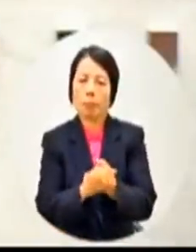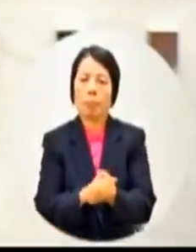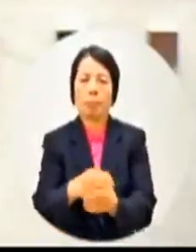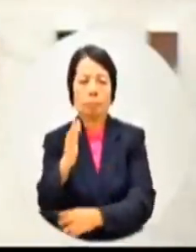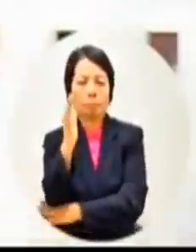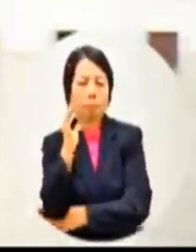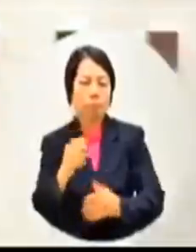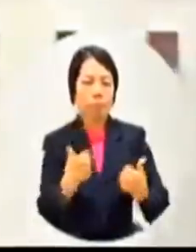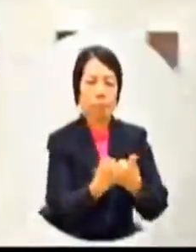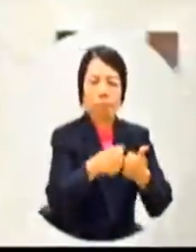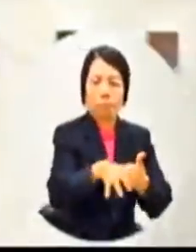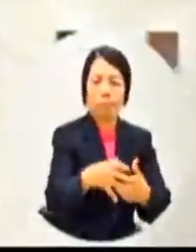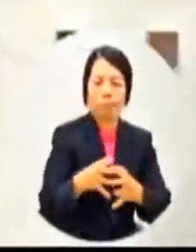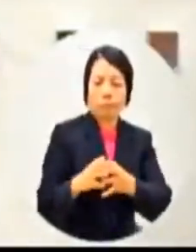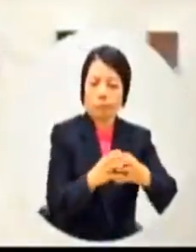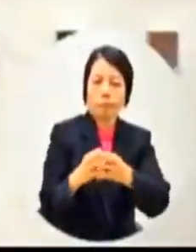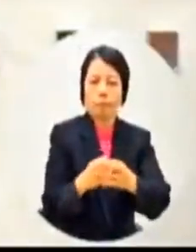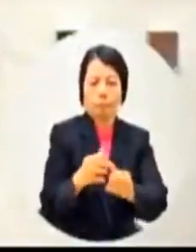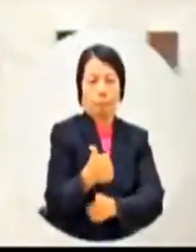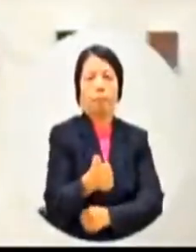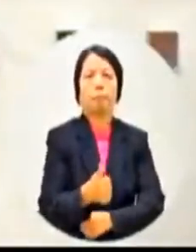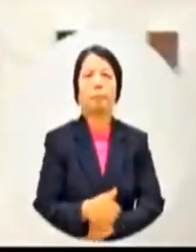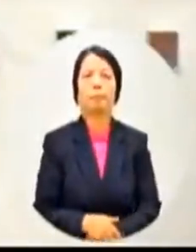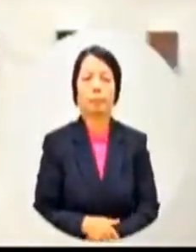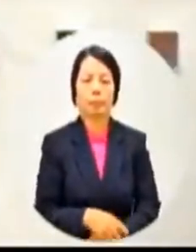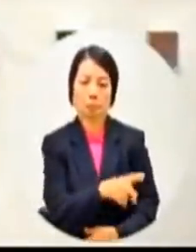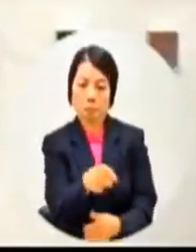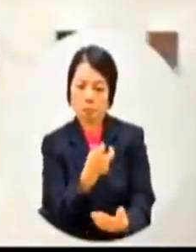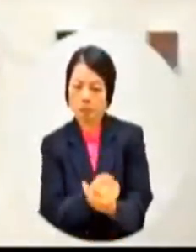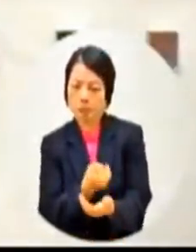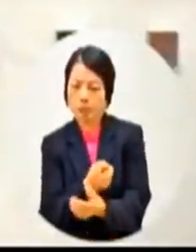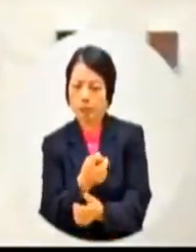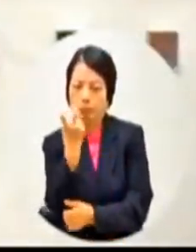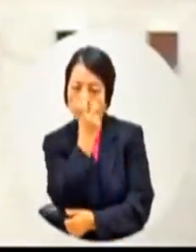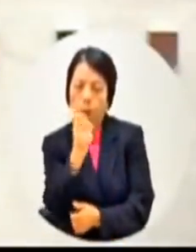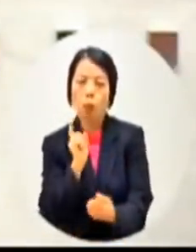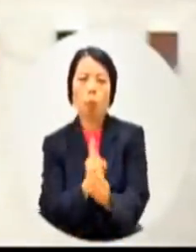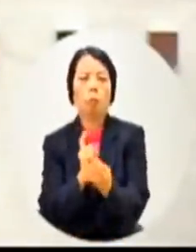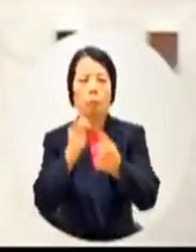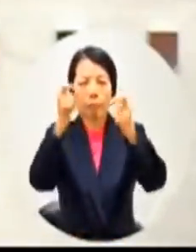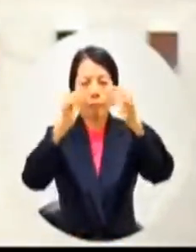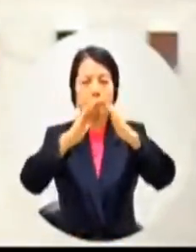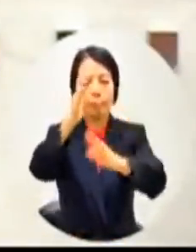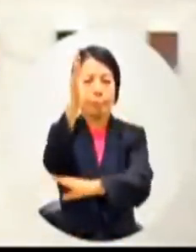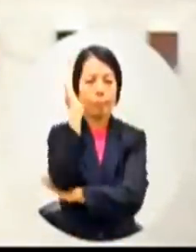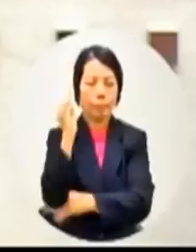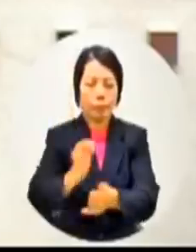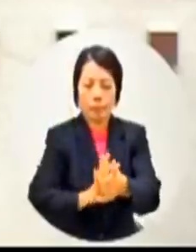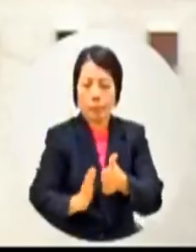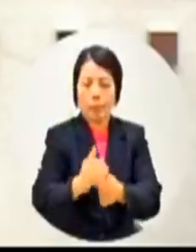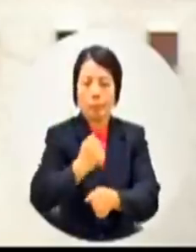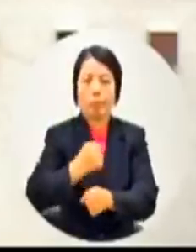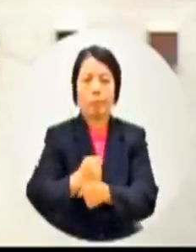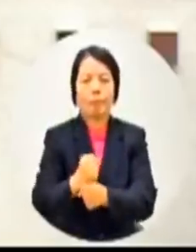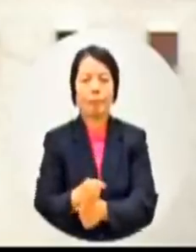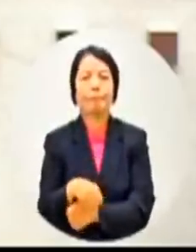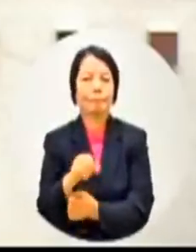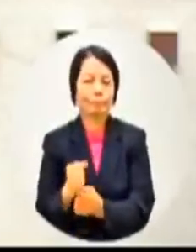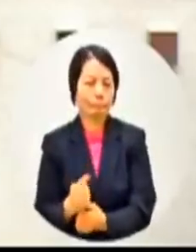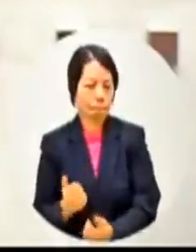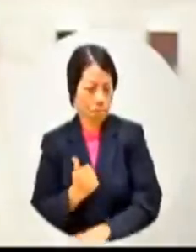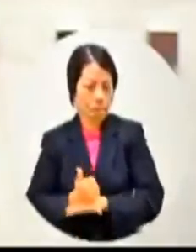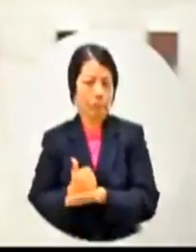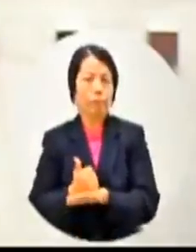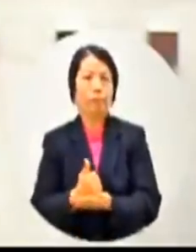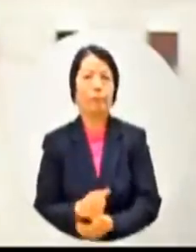之下一样有对市政府肯定的部分。我们在公部门绝大多数市民的领域，高雄市未来的发